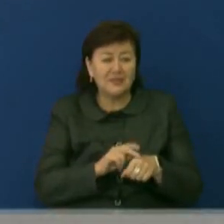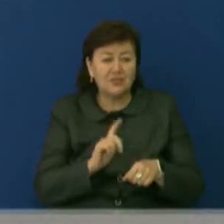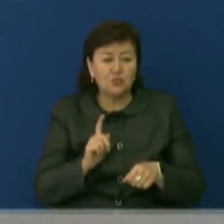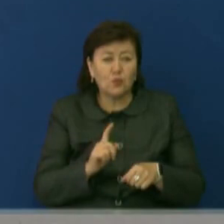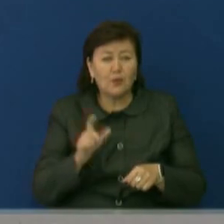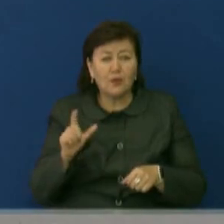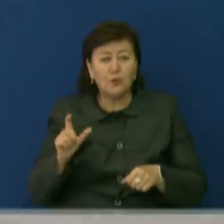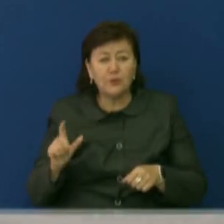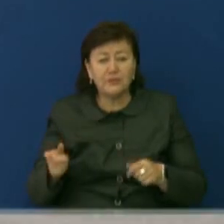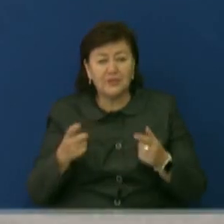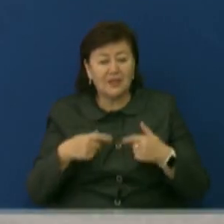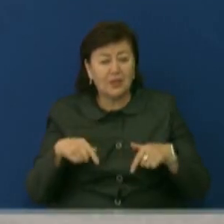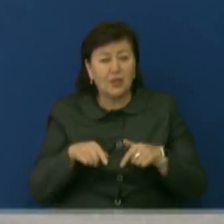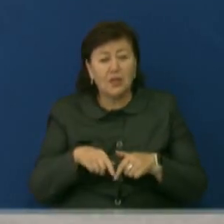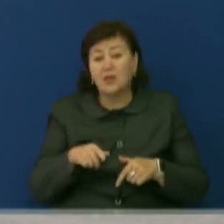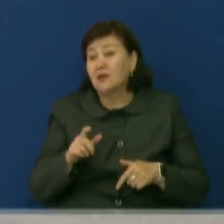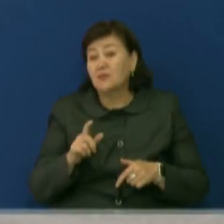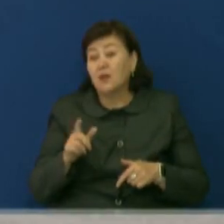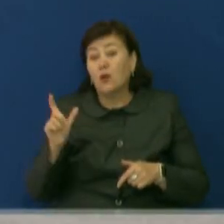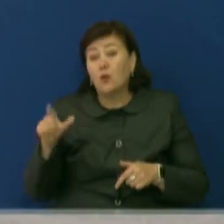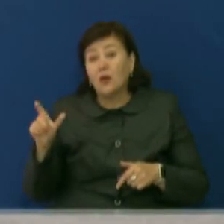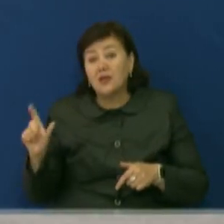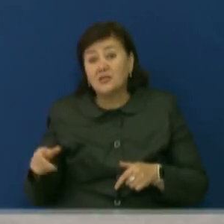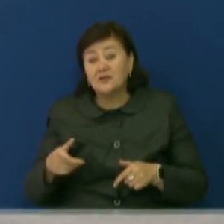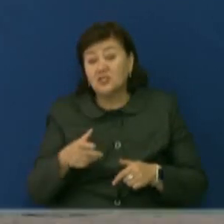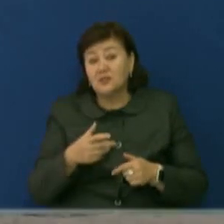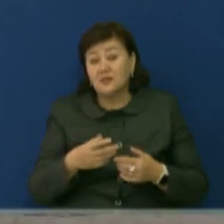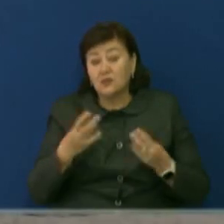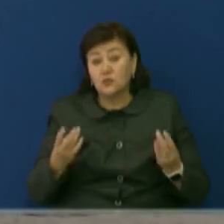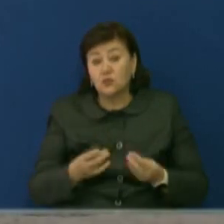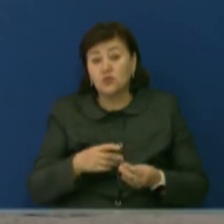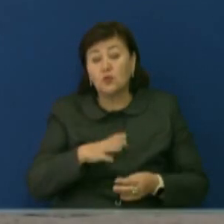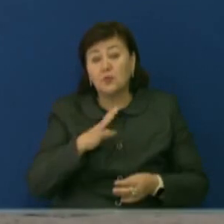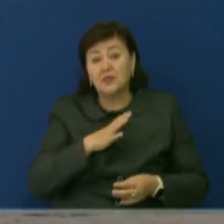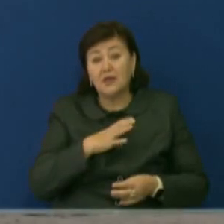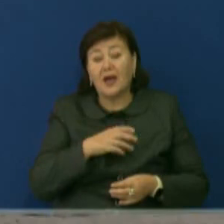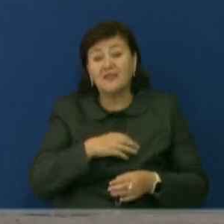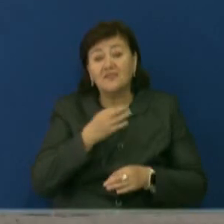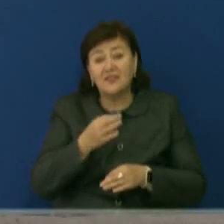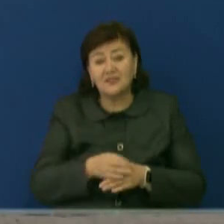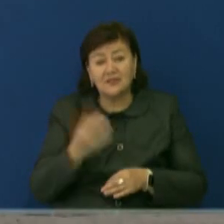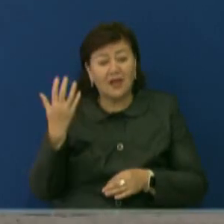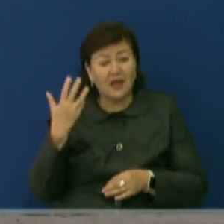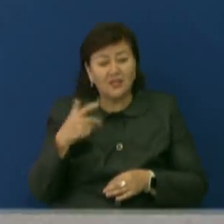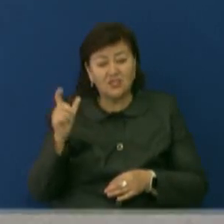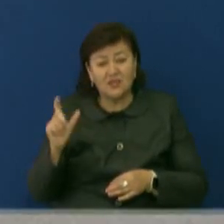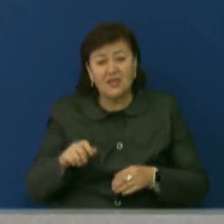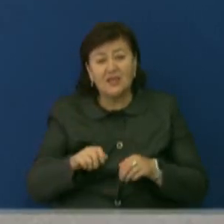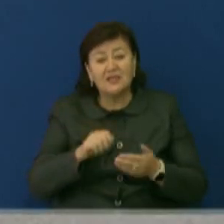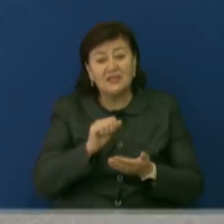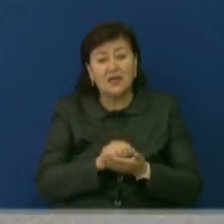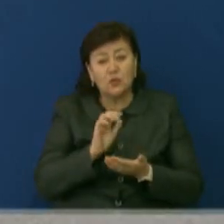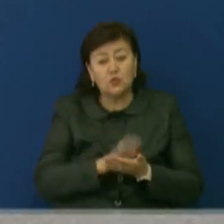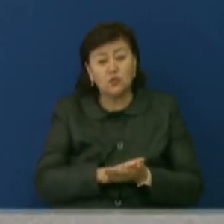данных вопросах у каждого человека должна быть высокая гражданская позиция и ответственность. Потому что, нарушая карантинные мероприятия